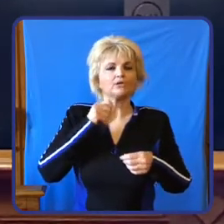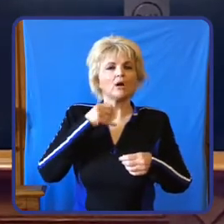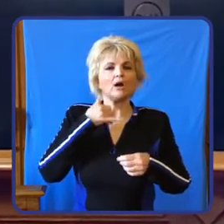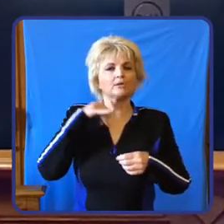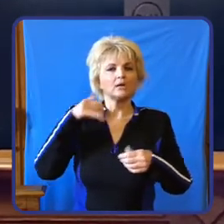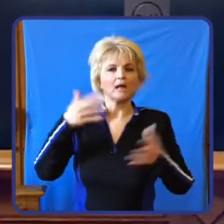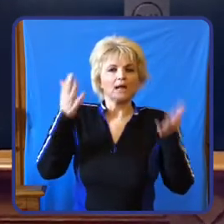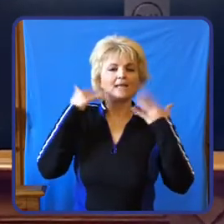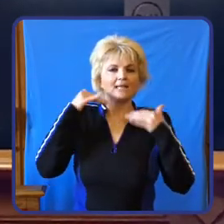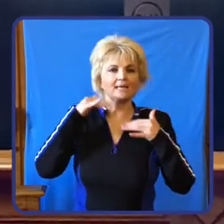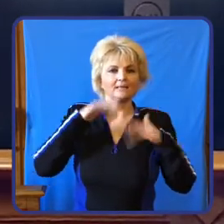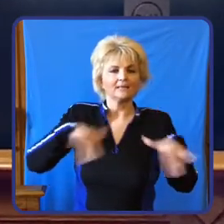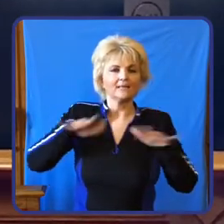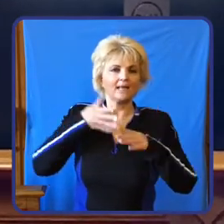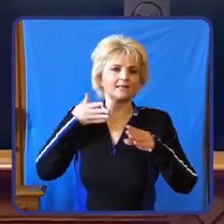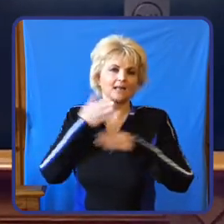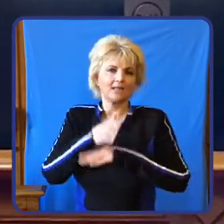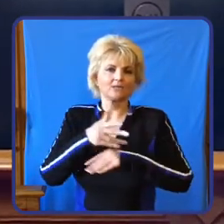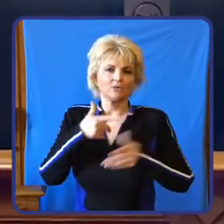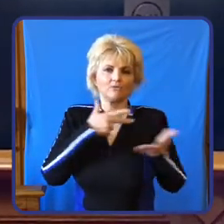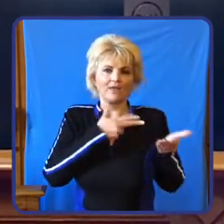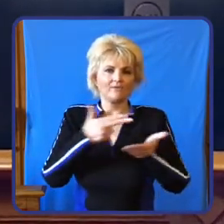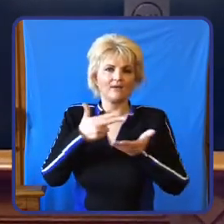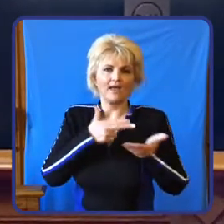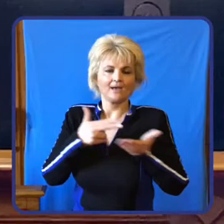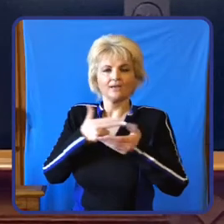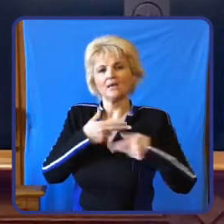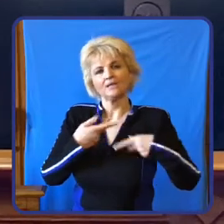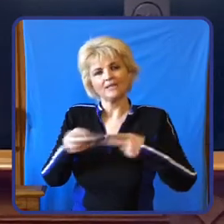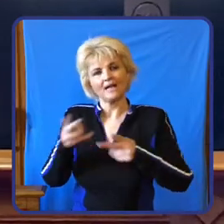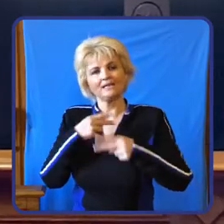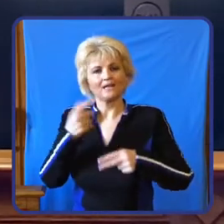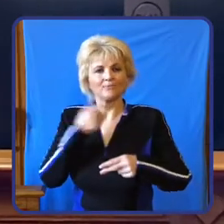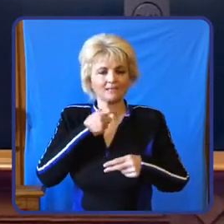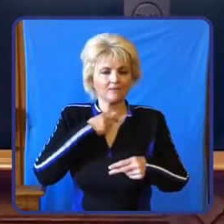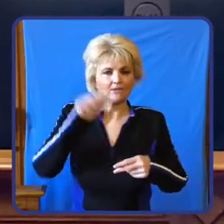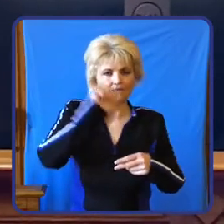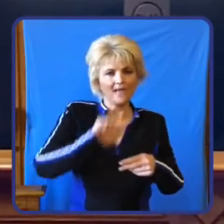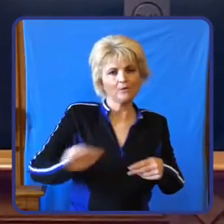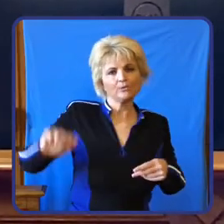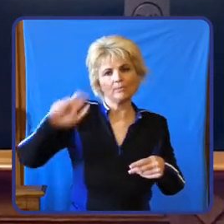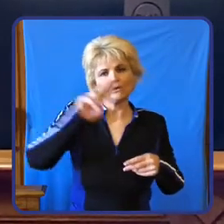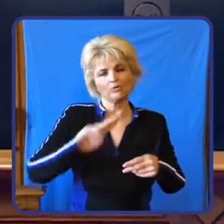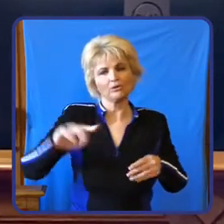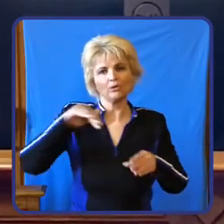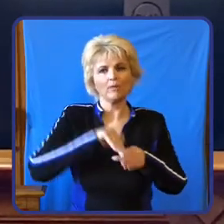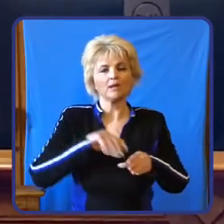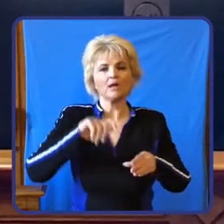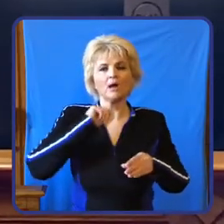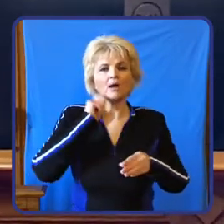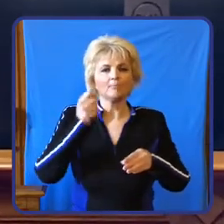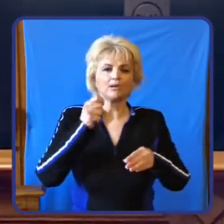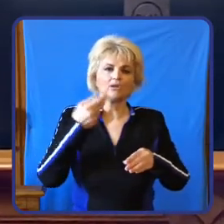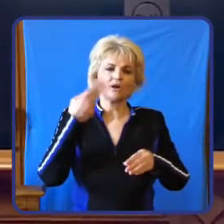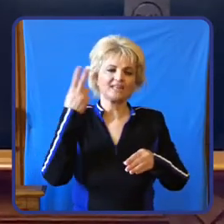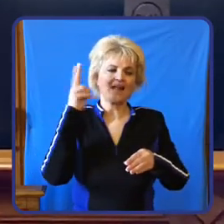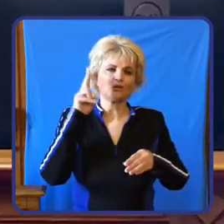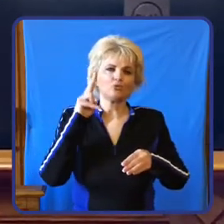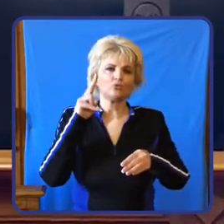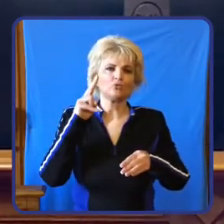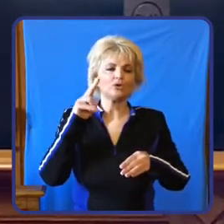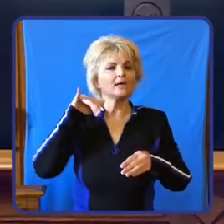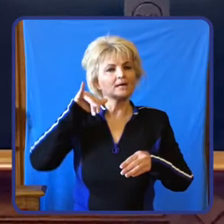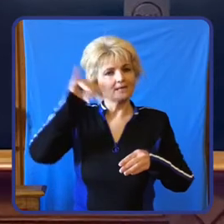keresztül, Orbán Viktor megszavazta az ukrajnai fegyverszállítást az Európai Unióban, magyar felséglelő gépek szállítottak